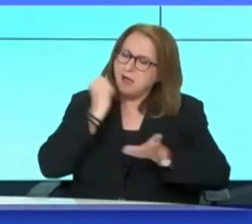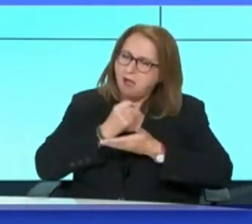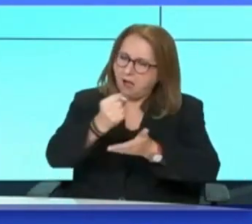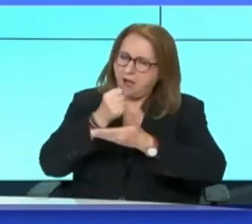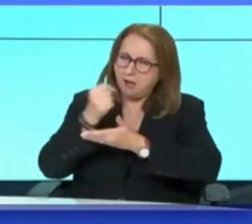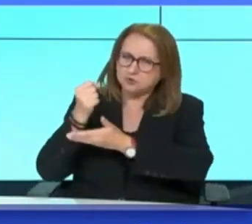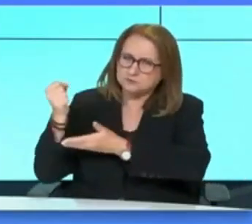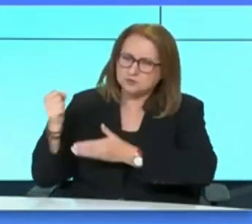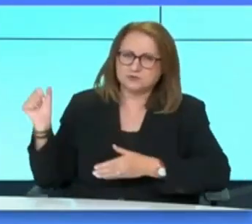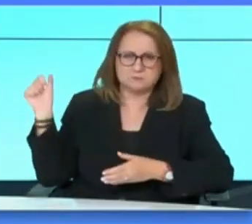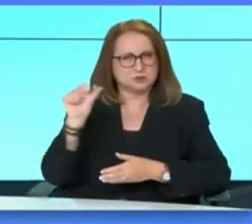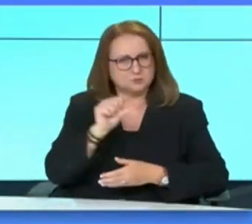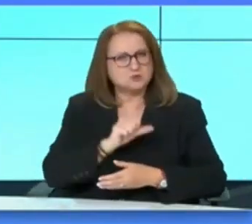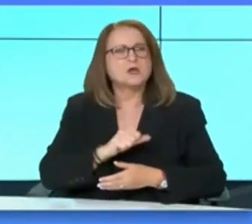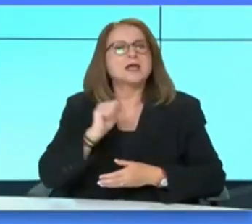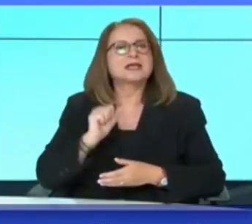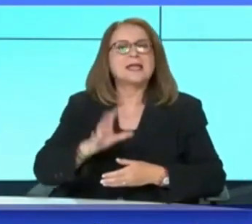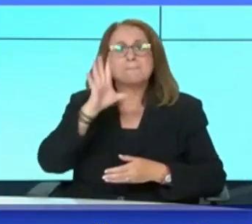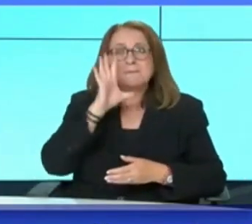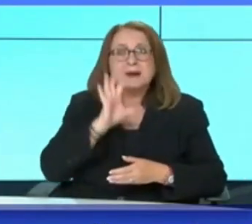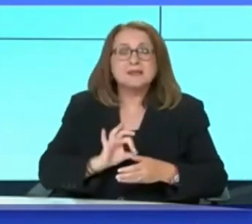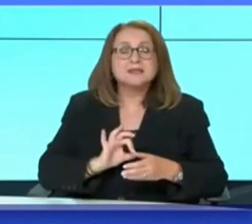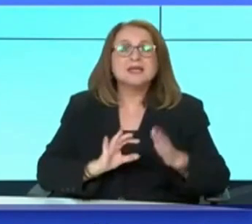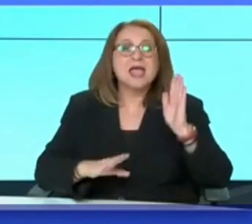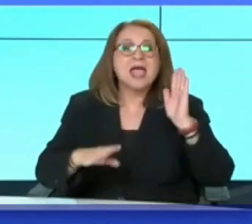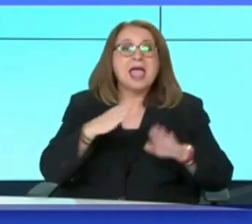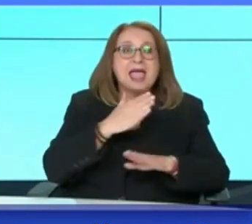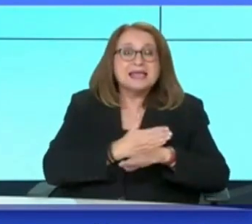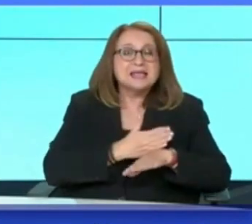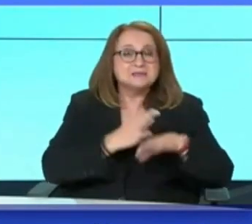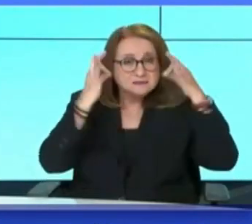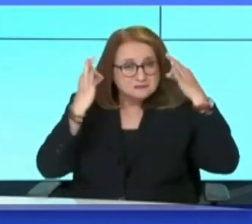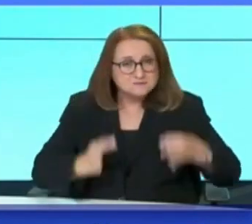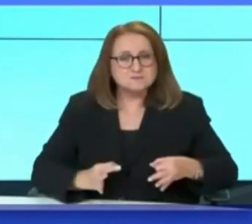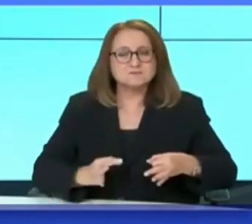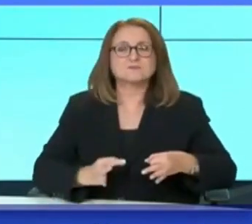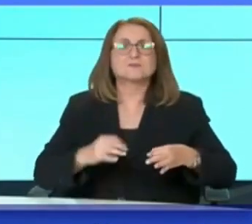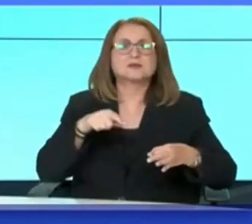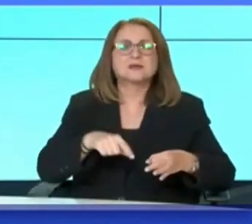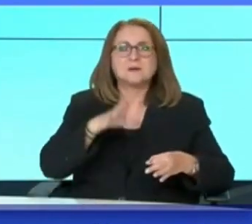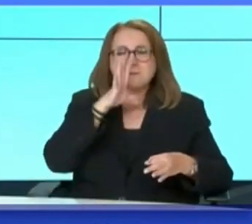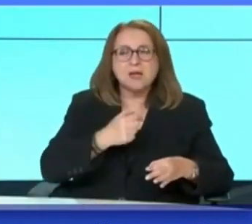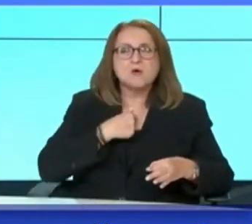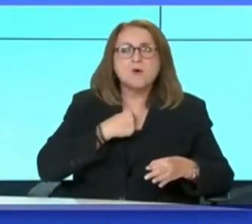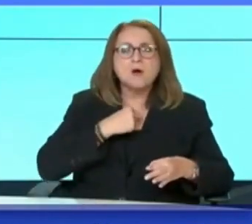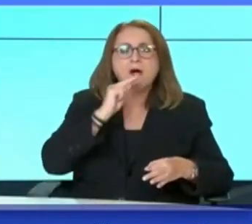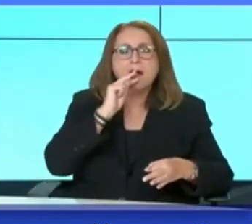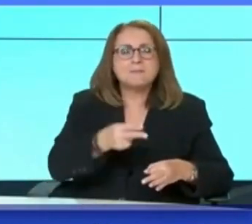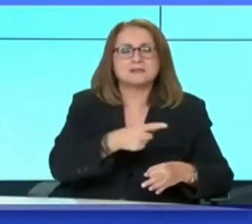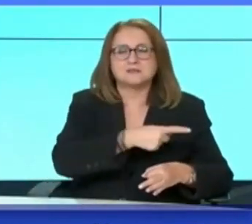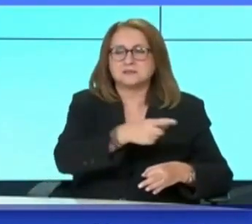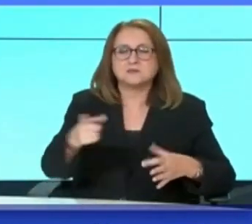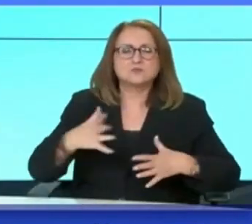εγγύηση για αυτό το οποίο λέω και η καλύτερη απάντηση στον δικαιολογημένο πόνο και στην οργή